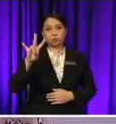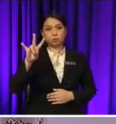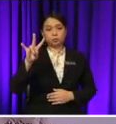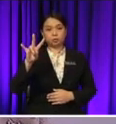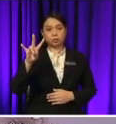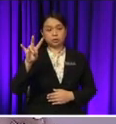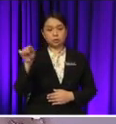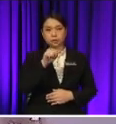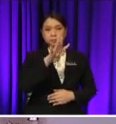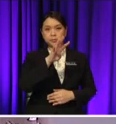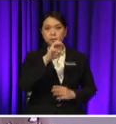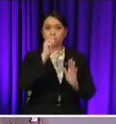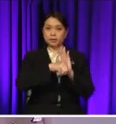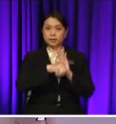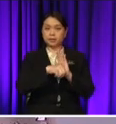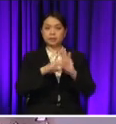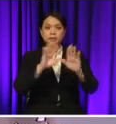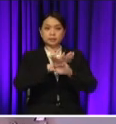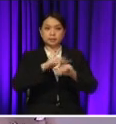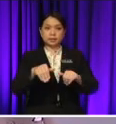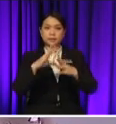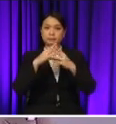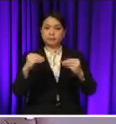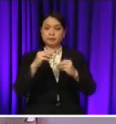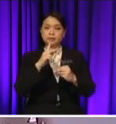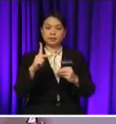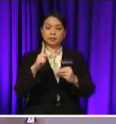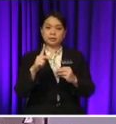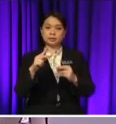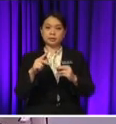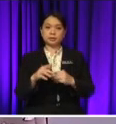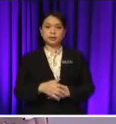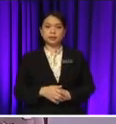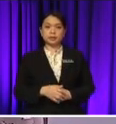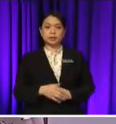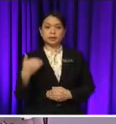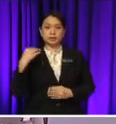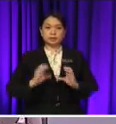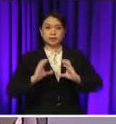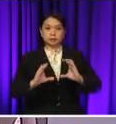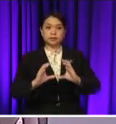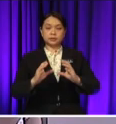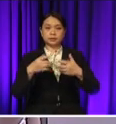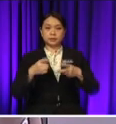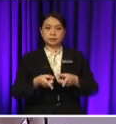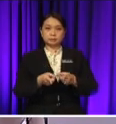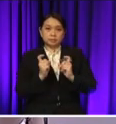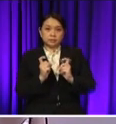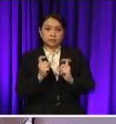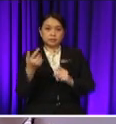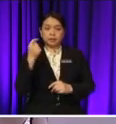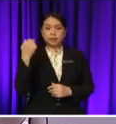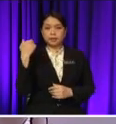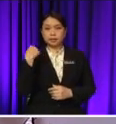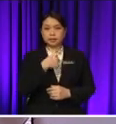baik jangan habiskan terlalu panjang Oke ada satu cara yang cepat yaitu tadi kita udah nampak ada empat